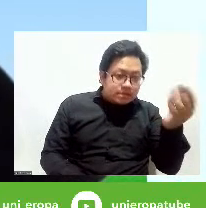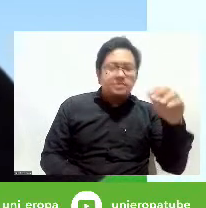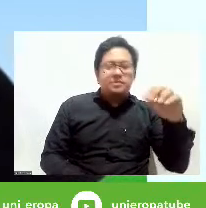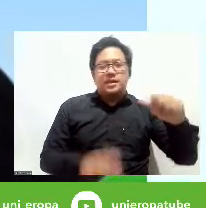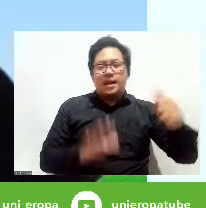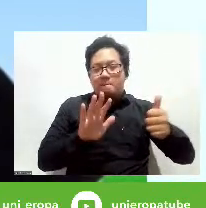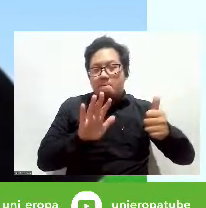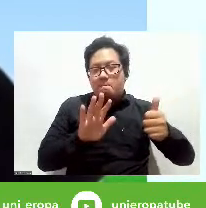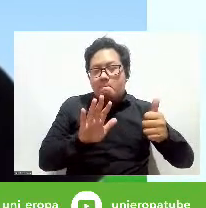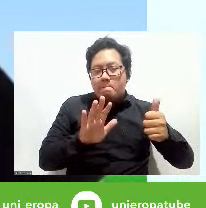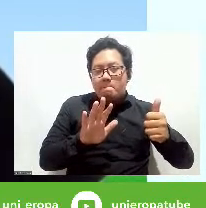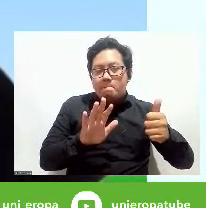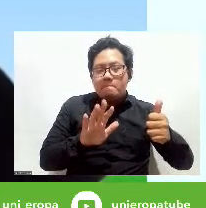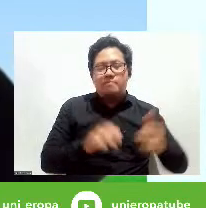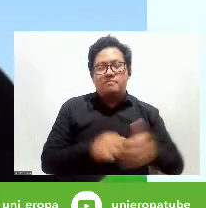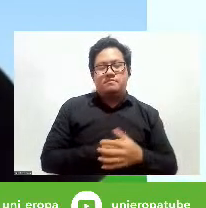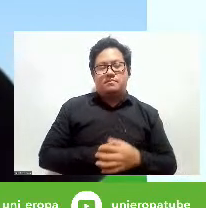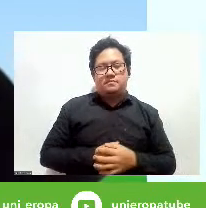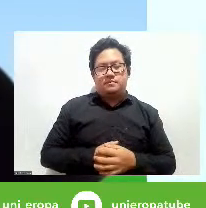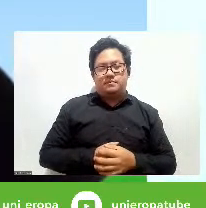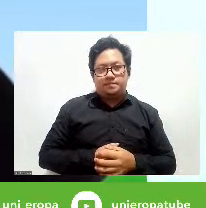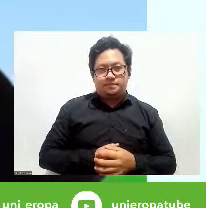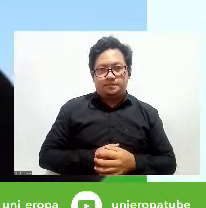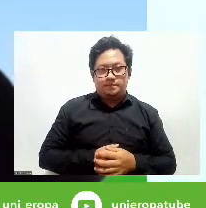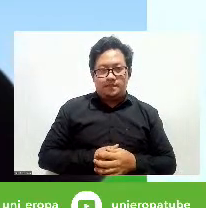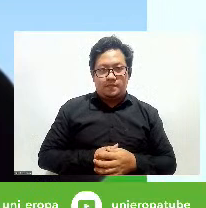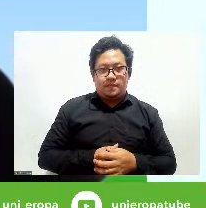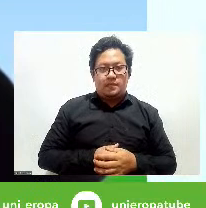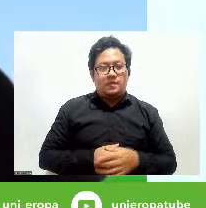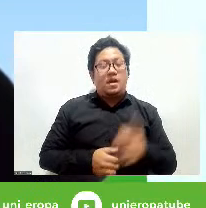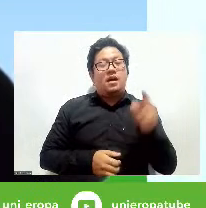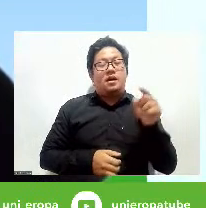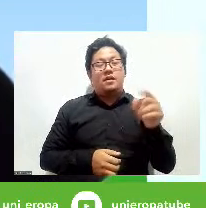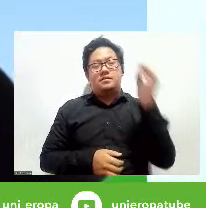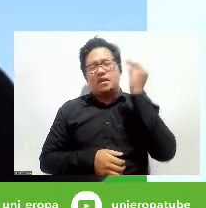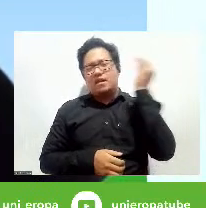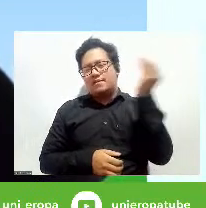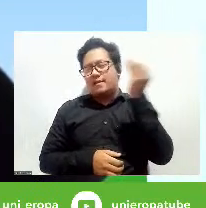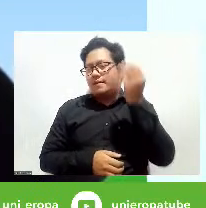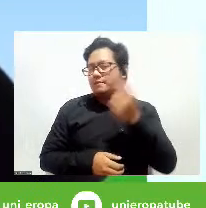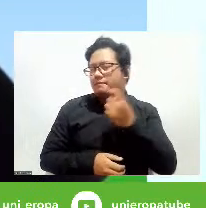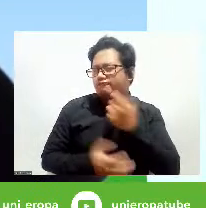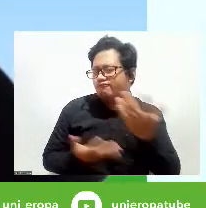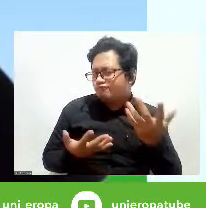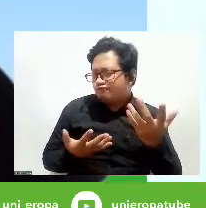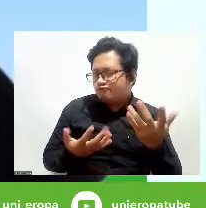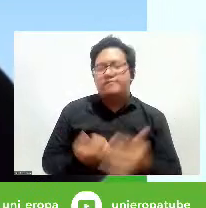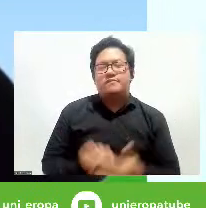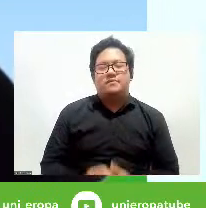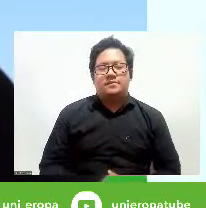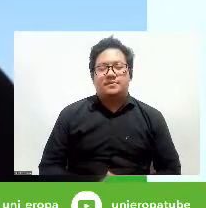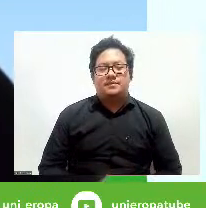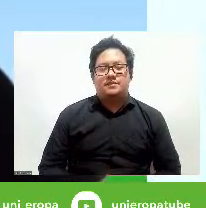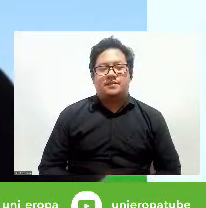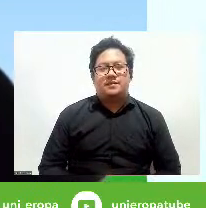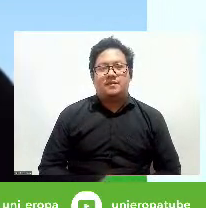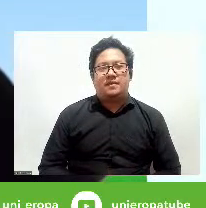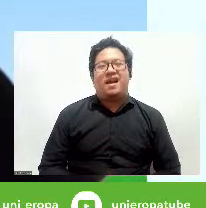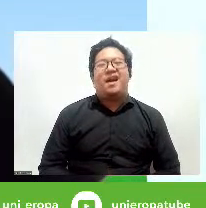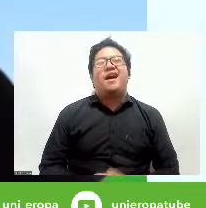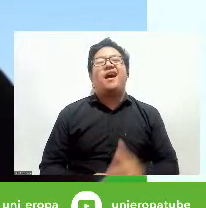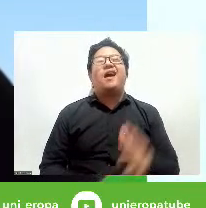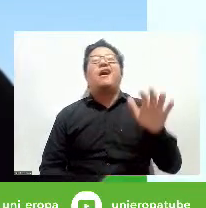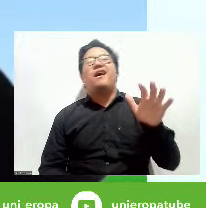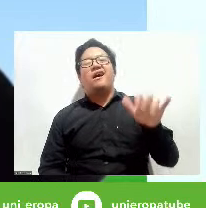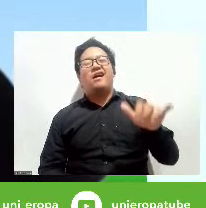ketika kamu berjalan-jalan kamu akan Nah ini dia ternyata paling tinggi